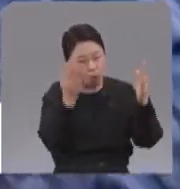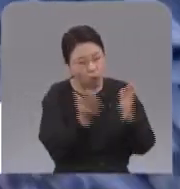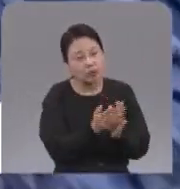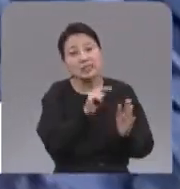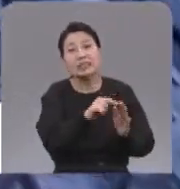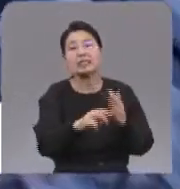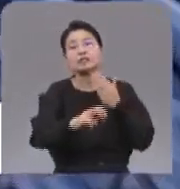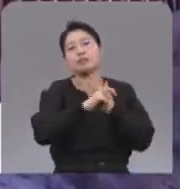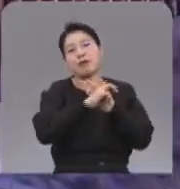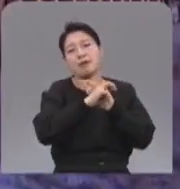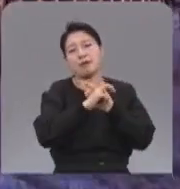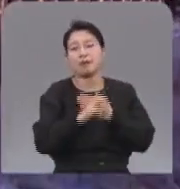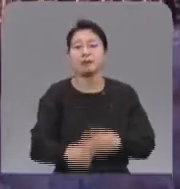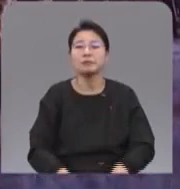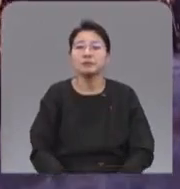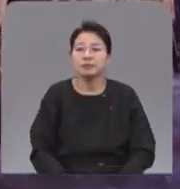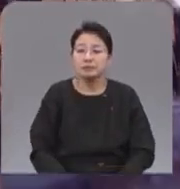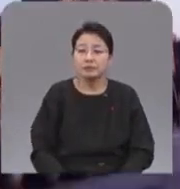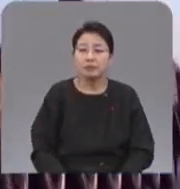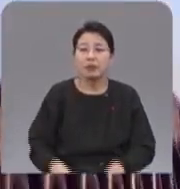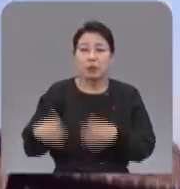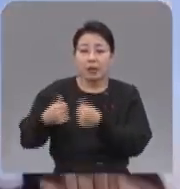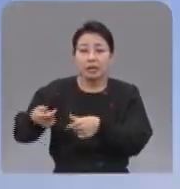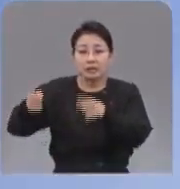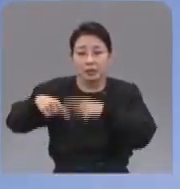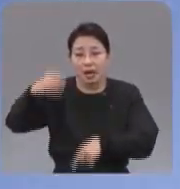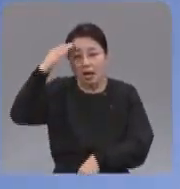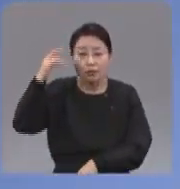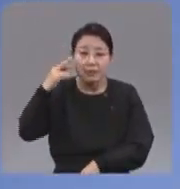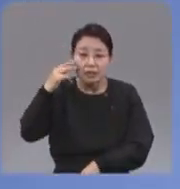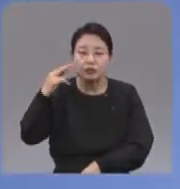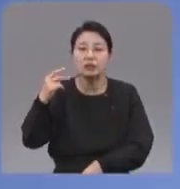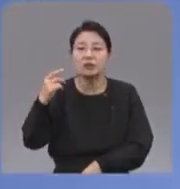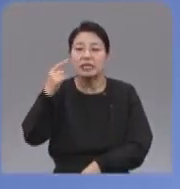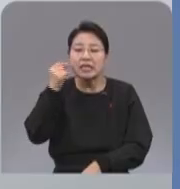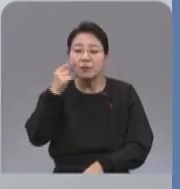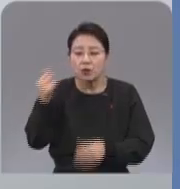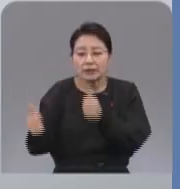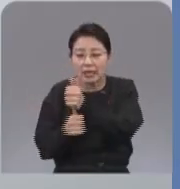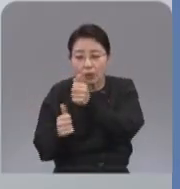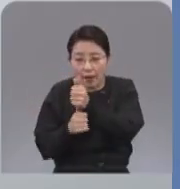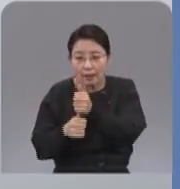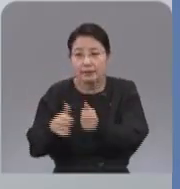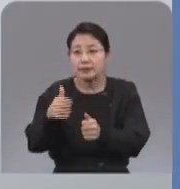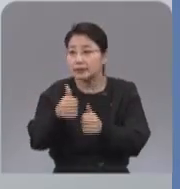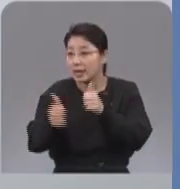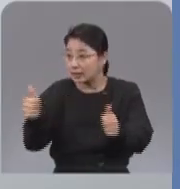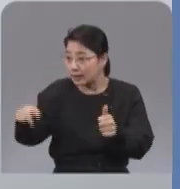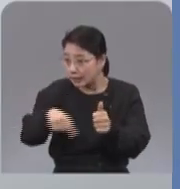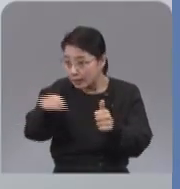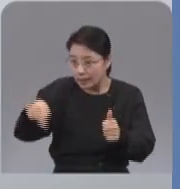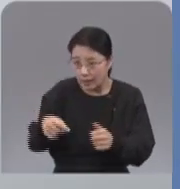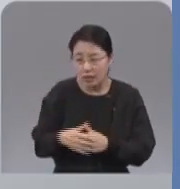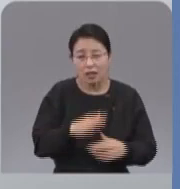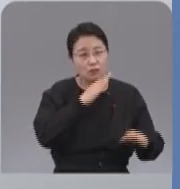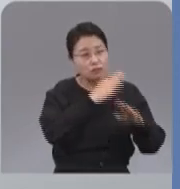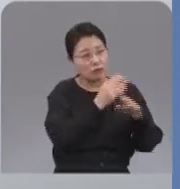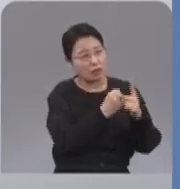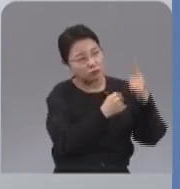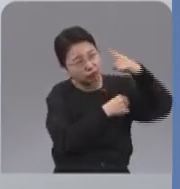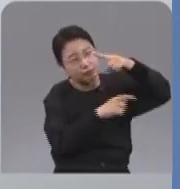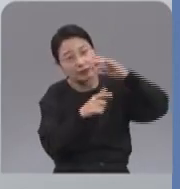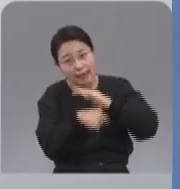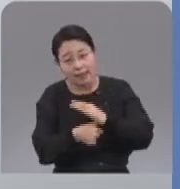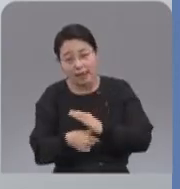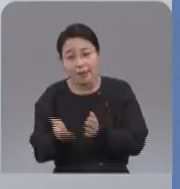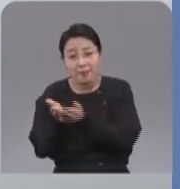đạo xuyên lục địa icbm một ngày trước của Bắc Triều Tiên quan chức ba nước lên án vụ phóng tên lửa icbm của miền Bắc đã